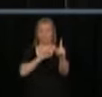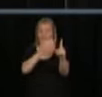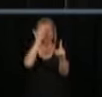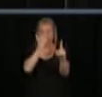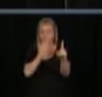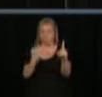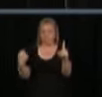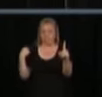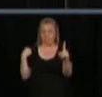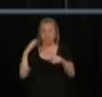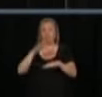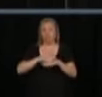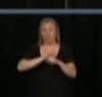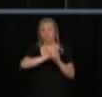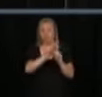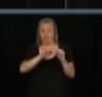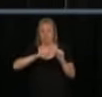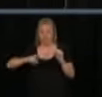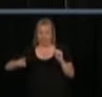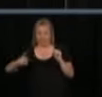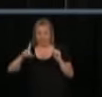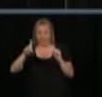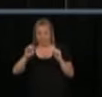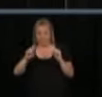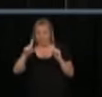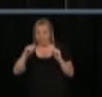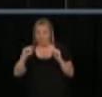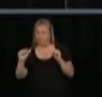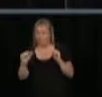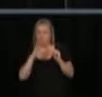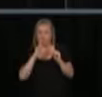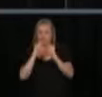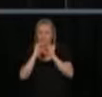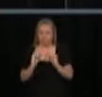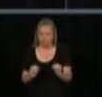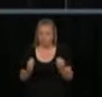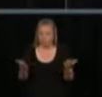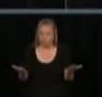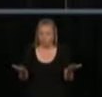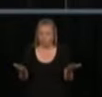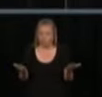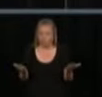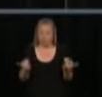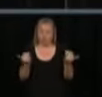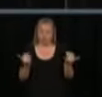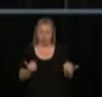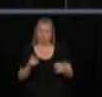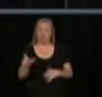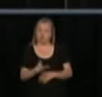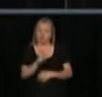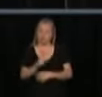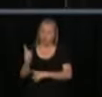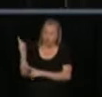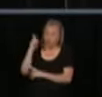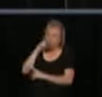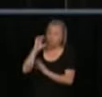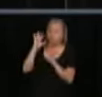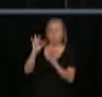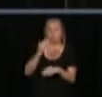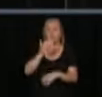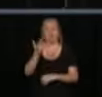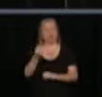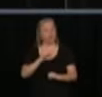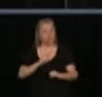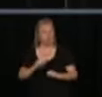que les Québécois ont très, très bien réagi, ce qui fait qu'aujourd'hui, par rapport à la première dose, on a